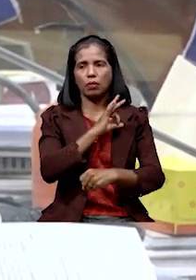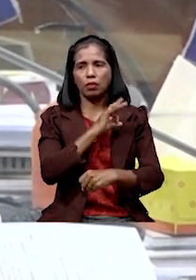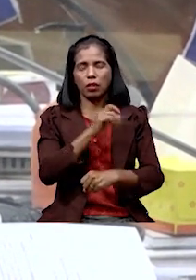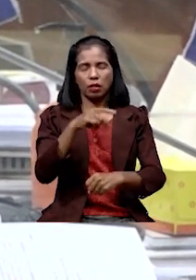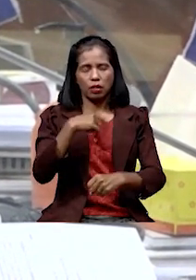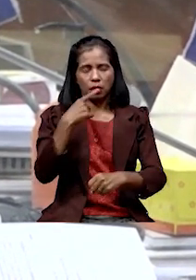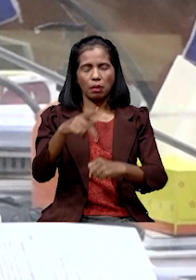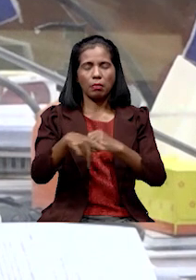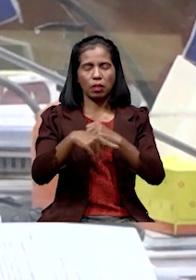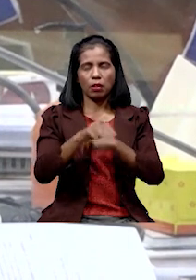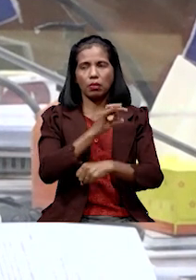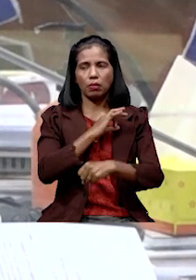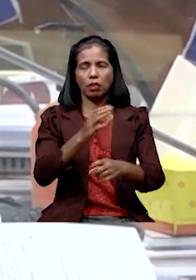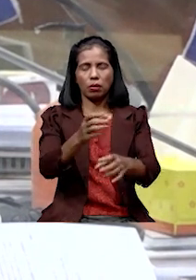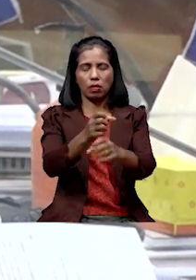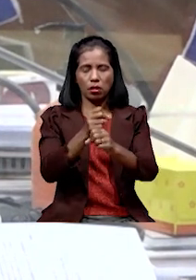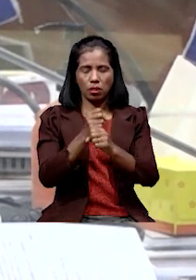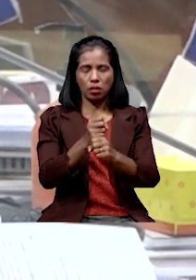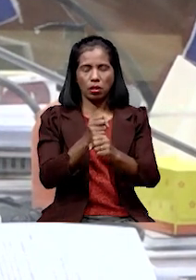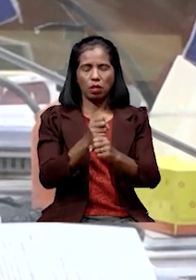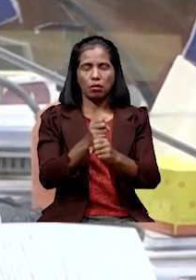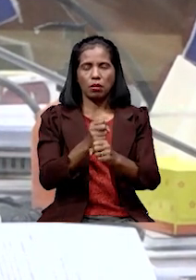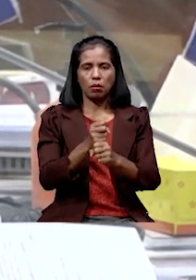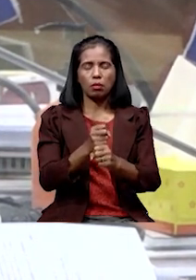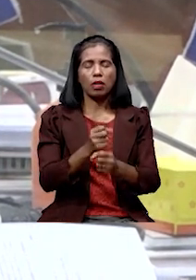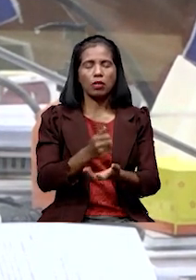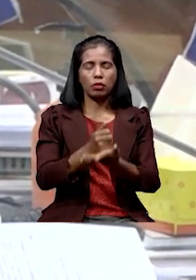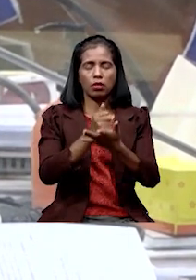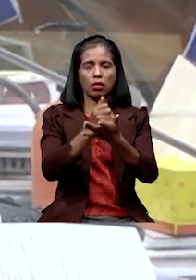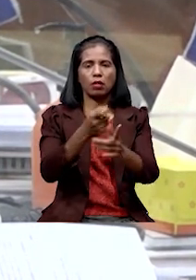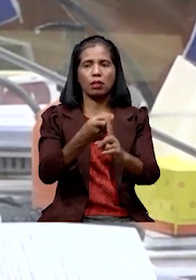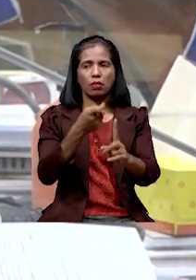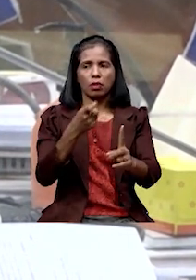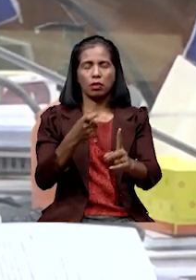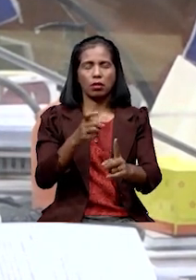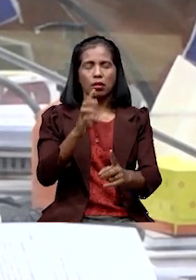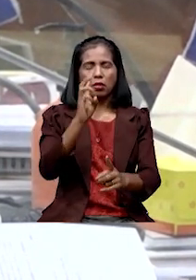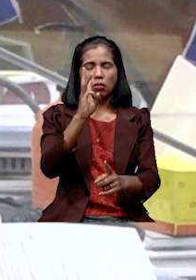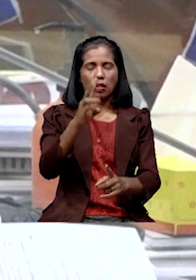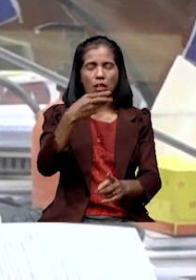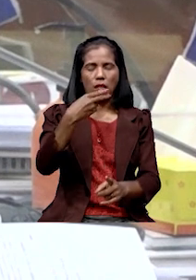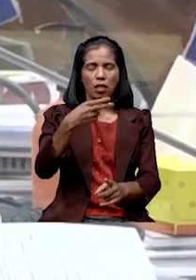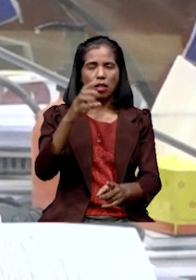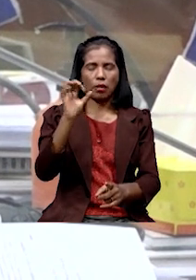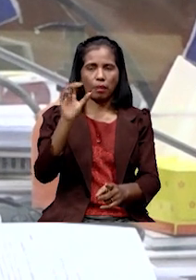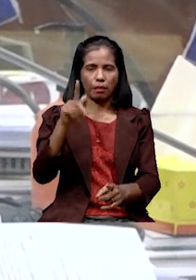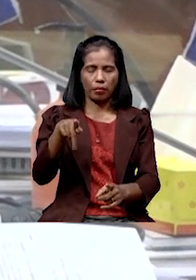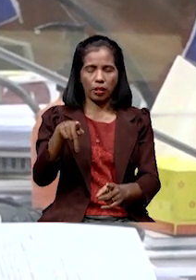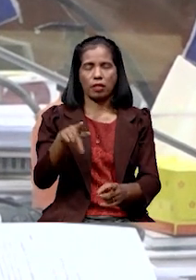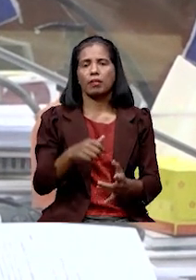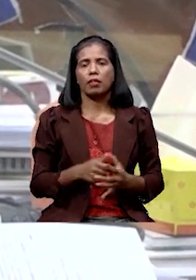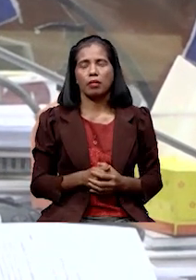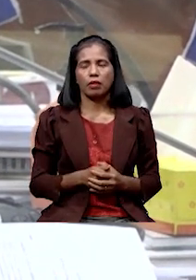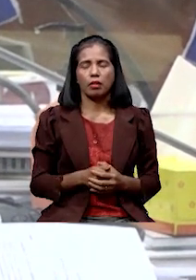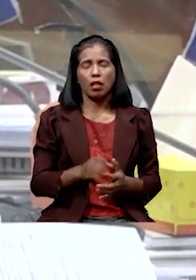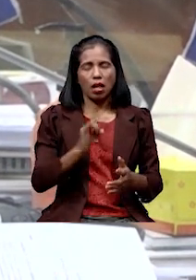kunto nie iha direto atu simu apoio ne be mak husi WEP ne, World Food Program ne. Ne be hau